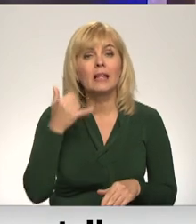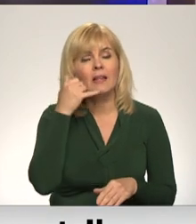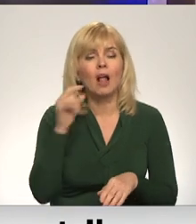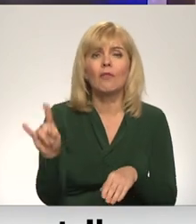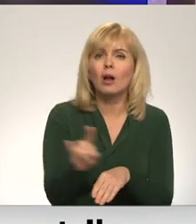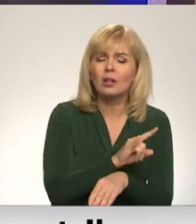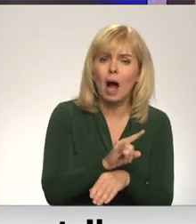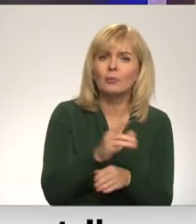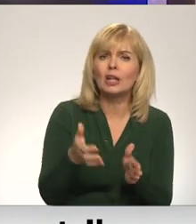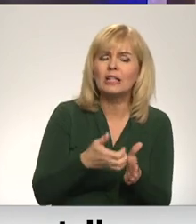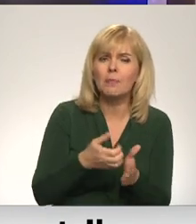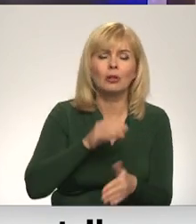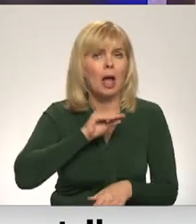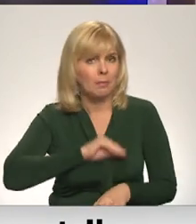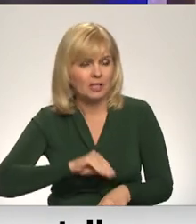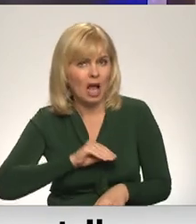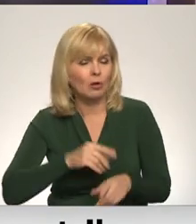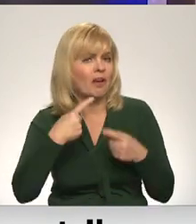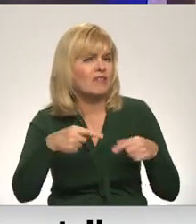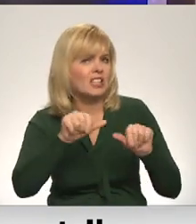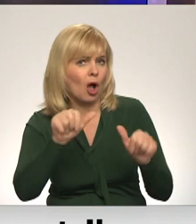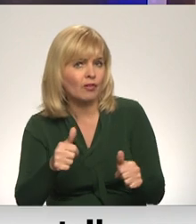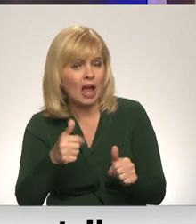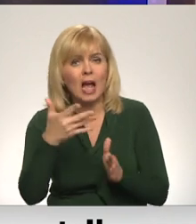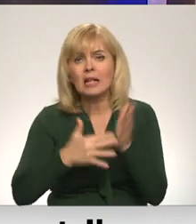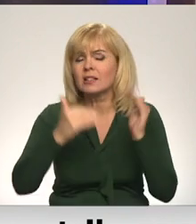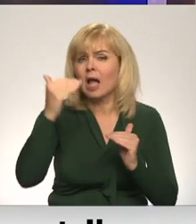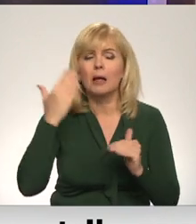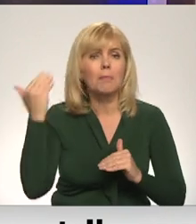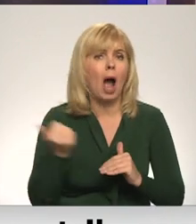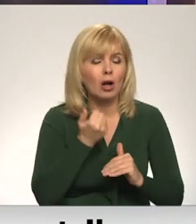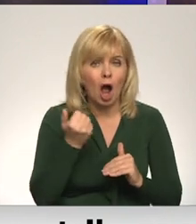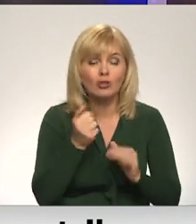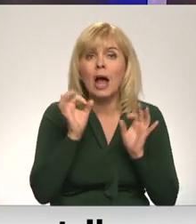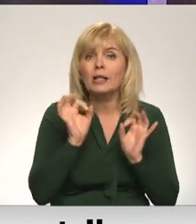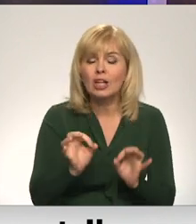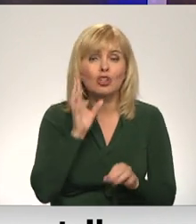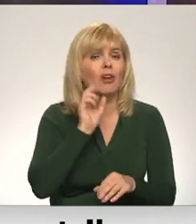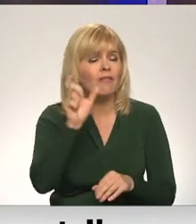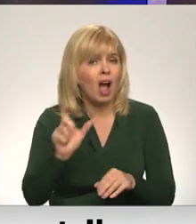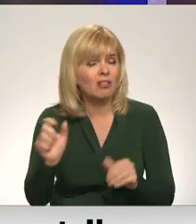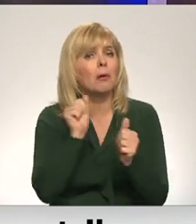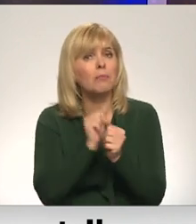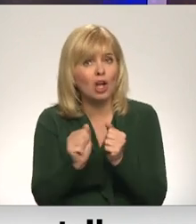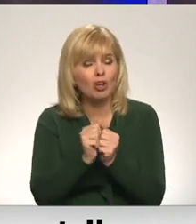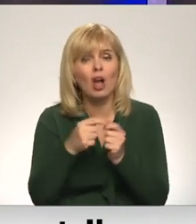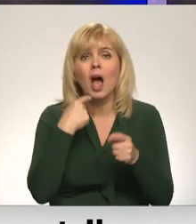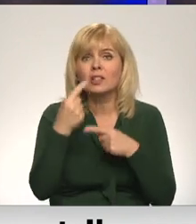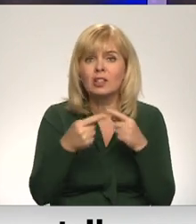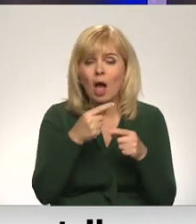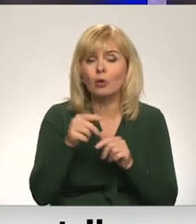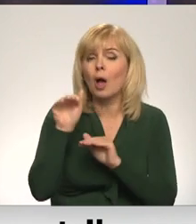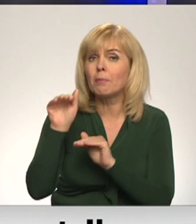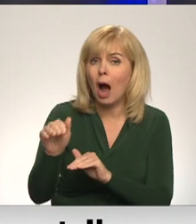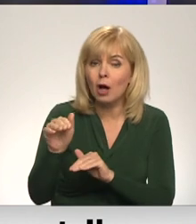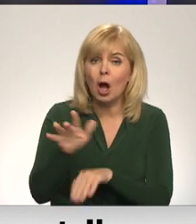Telefonkrāpnieki izmanto psiholoģiskus trikus. Pēc statistikas datiem pērnā gada laikā tieši seniori visbiežāk sarunājušies ar banku